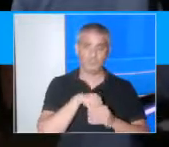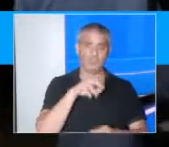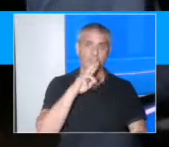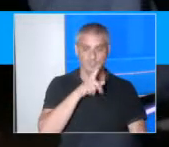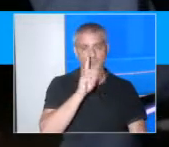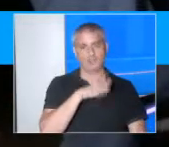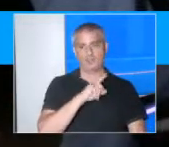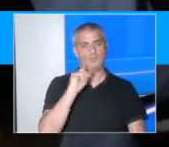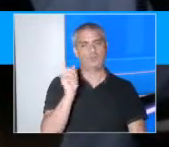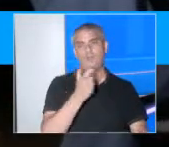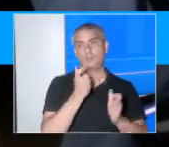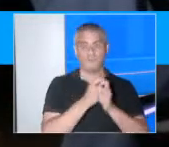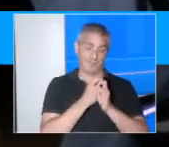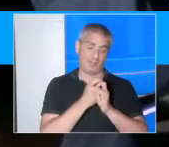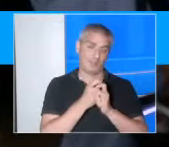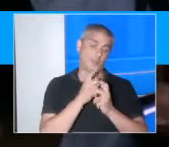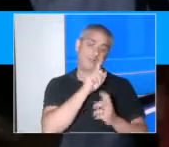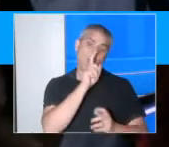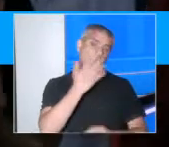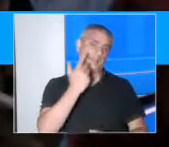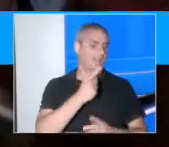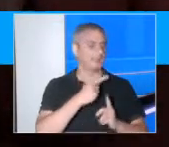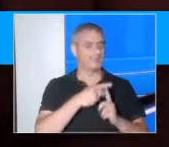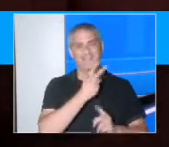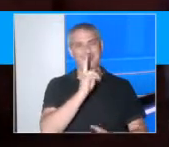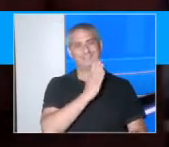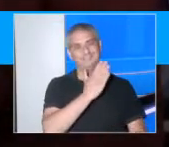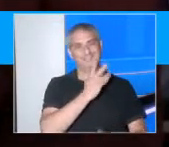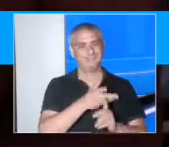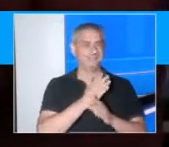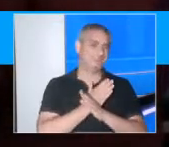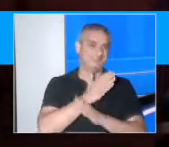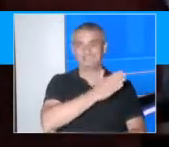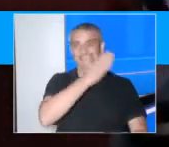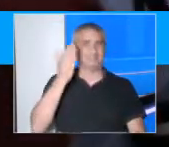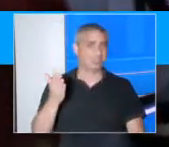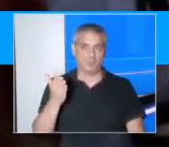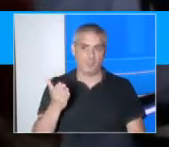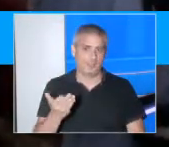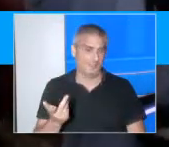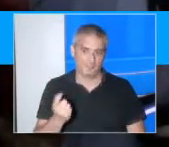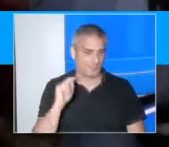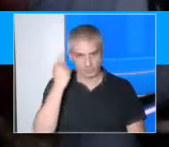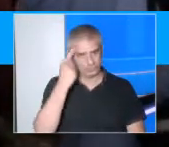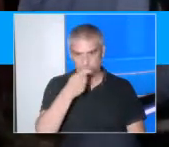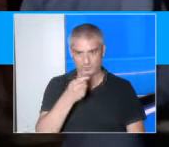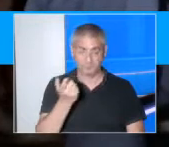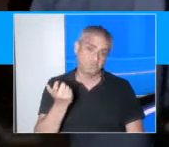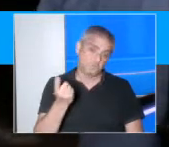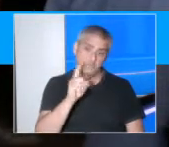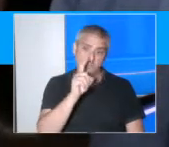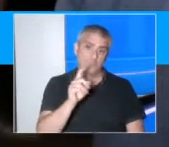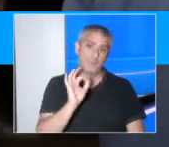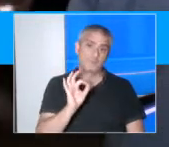דגל גם של כל המפלגה, הוא אולי היה הסמן הקיצוני, אבל אני לא חושבת שזאת, אבל אולי